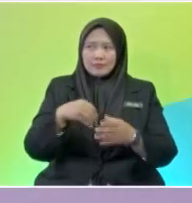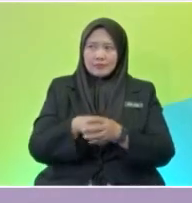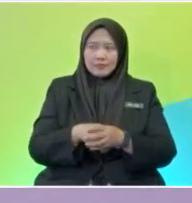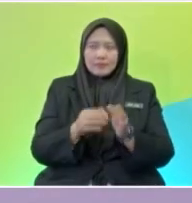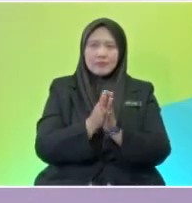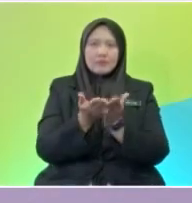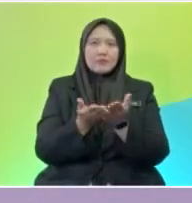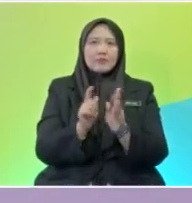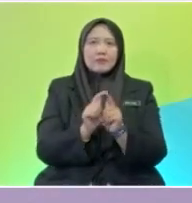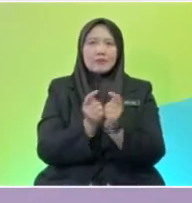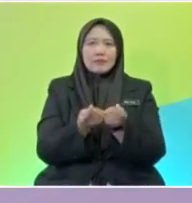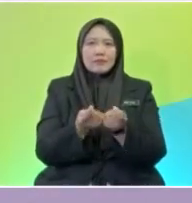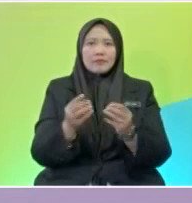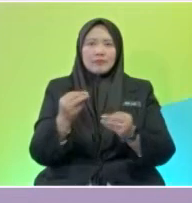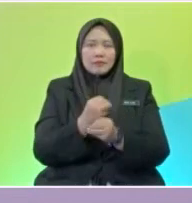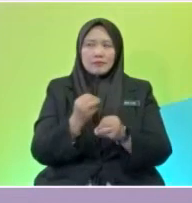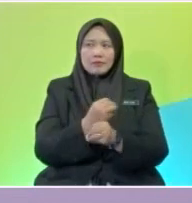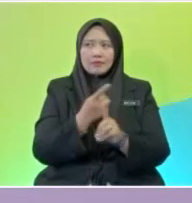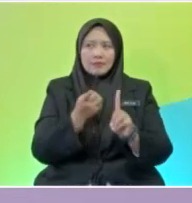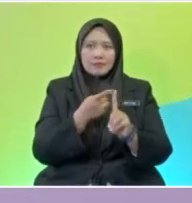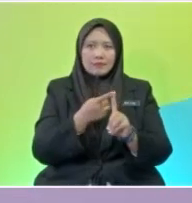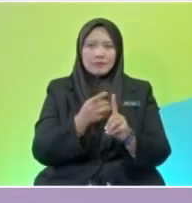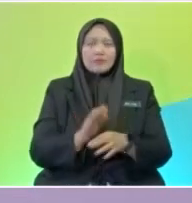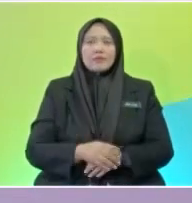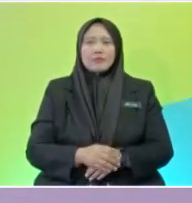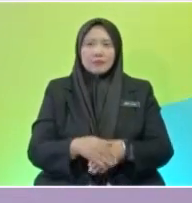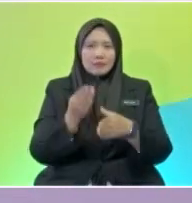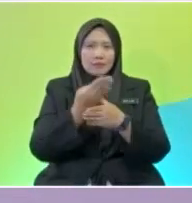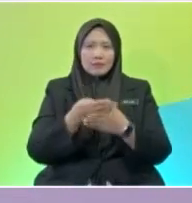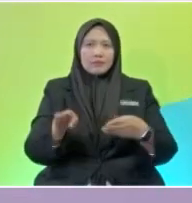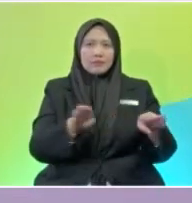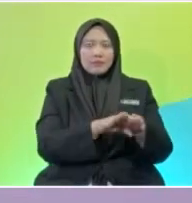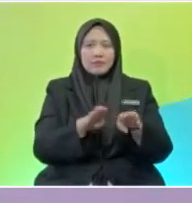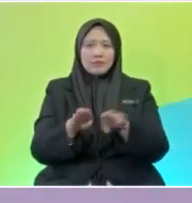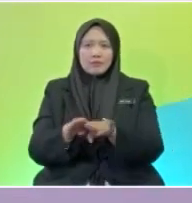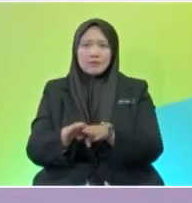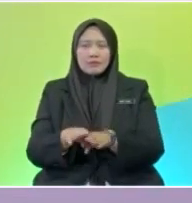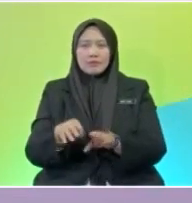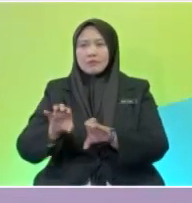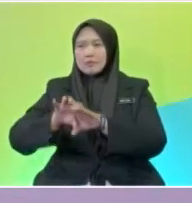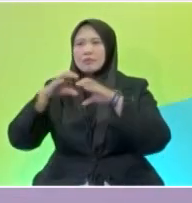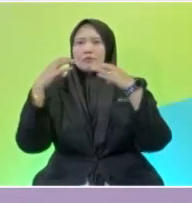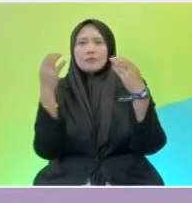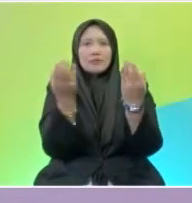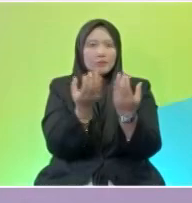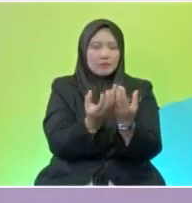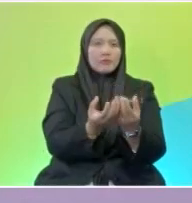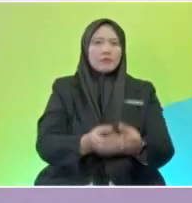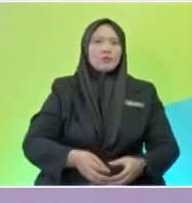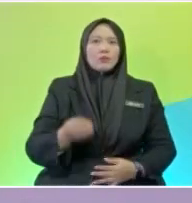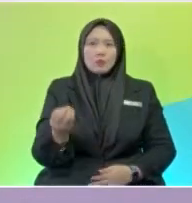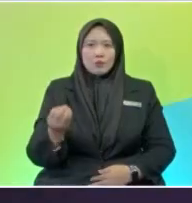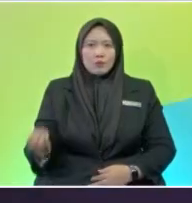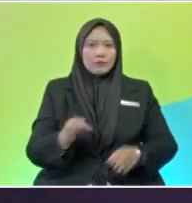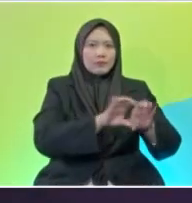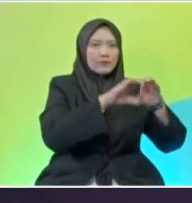buku teks kita matematika yang pertama kita akan bagi sebagai pengumpulan objek Nah jadi kita ada contoh